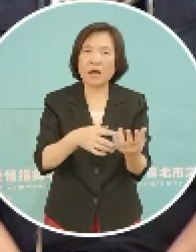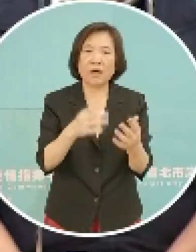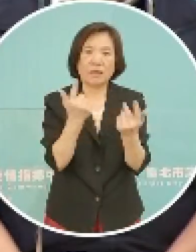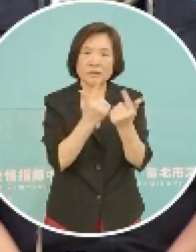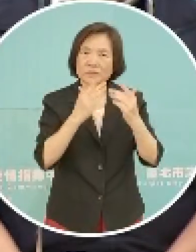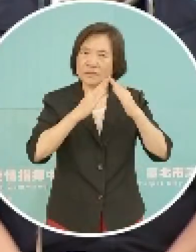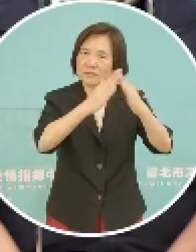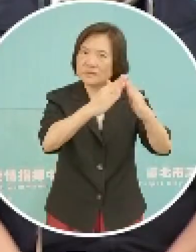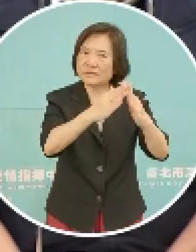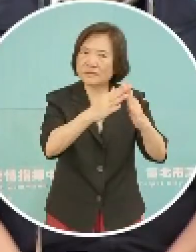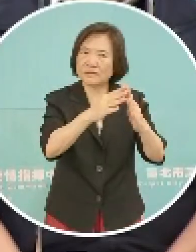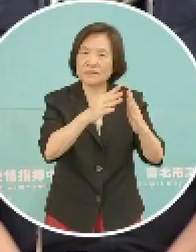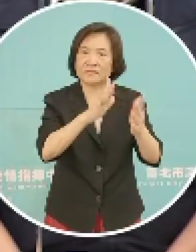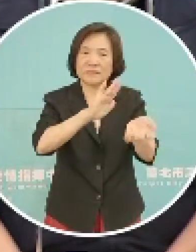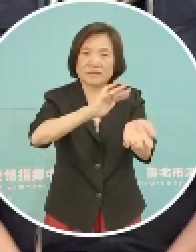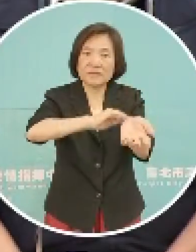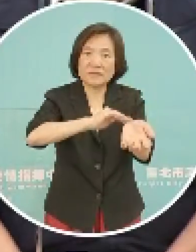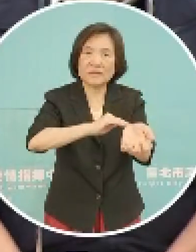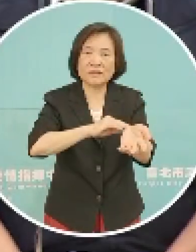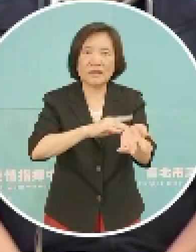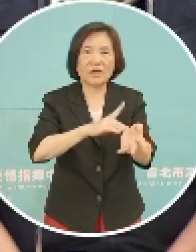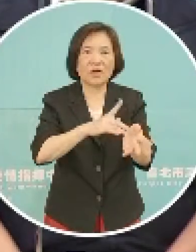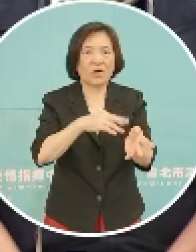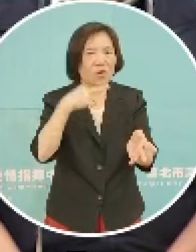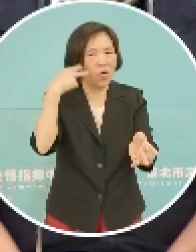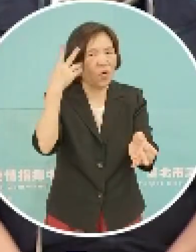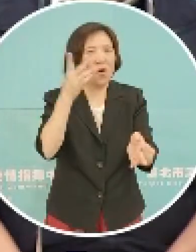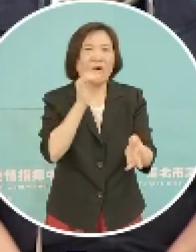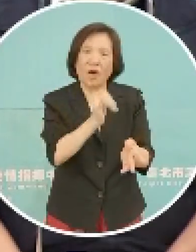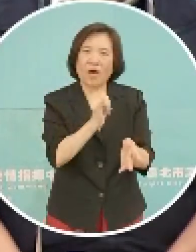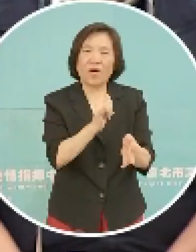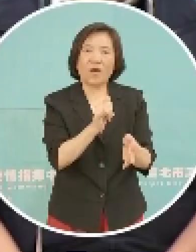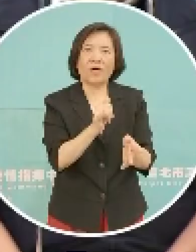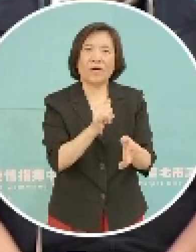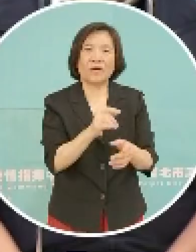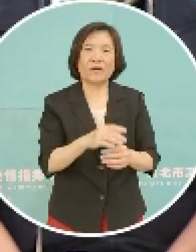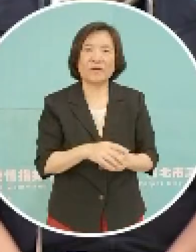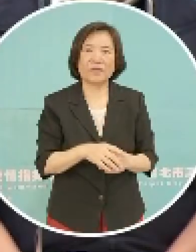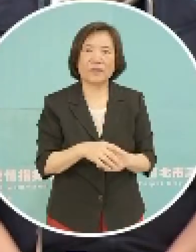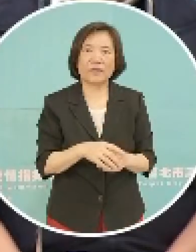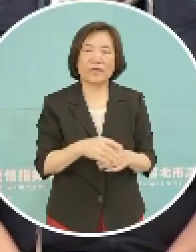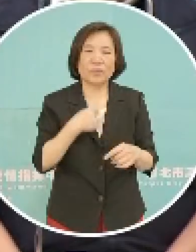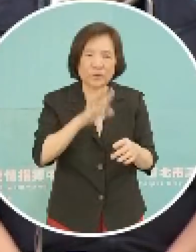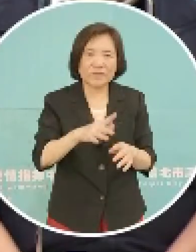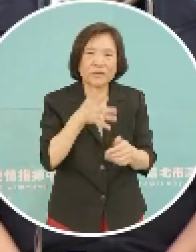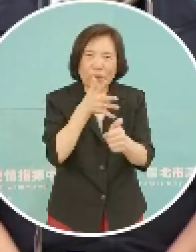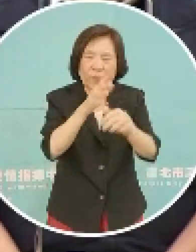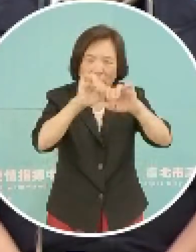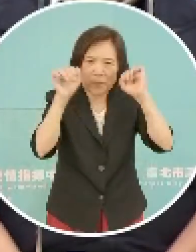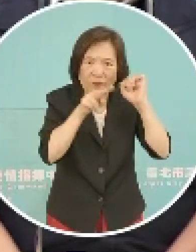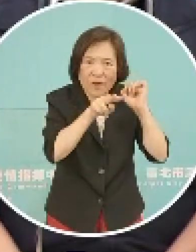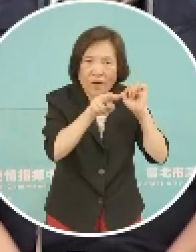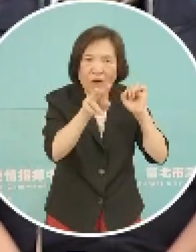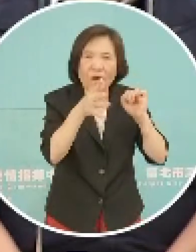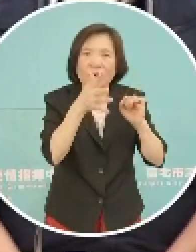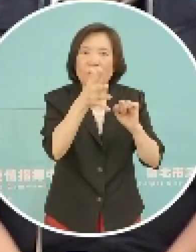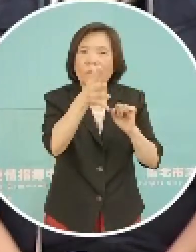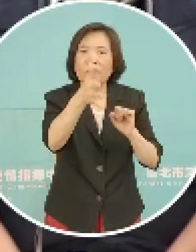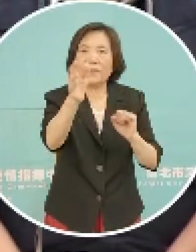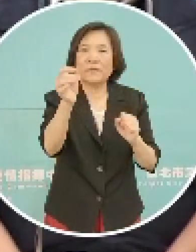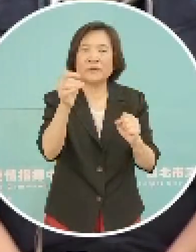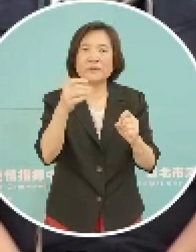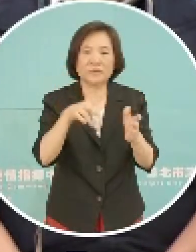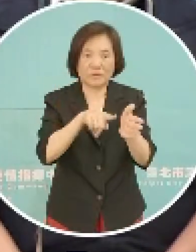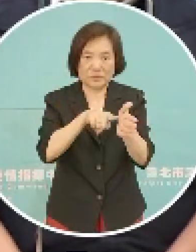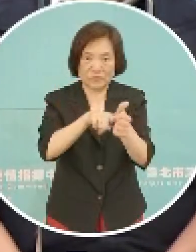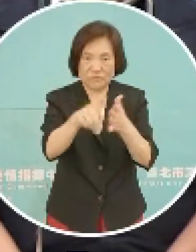资源可以说是最充沛的在这里呈现，我也仔细去了解。因为以专